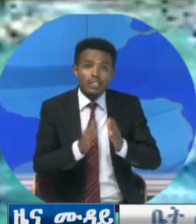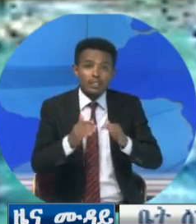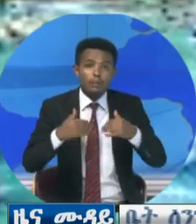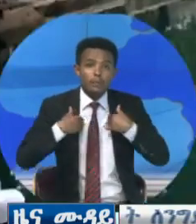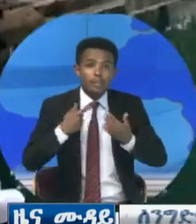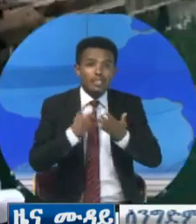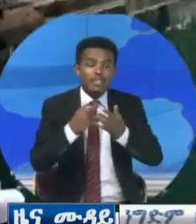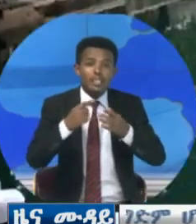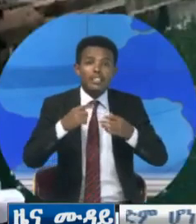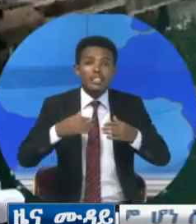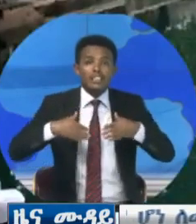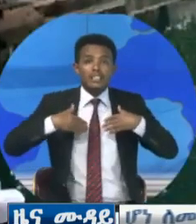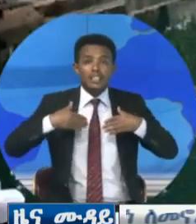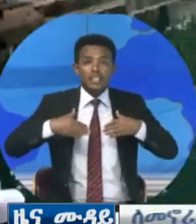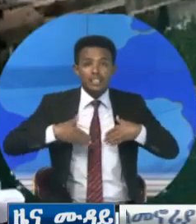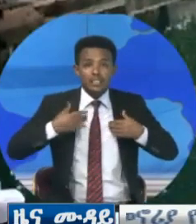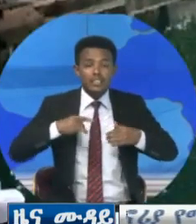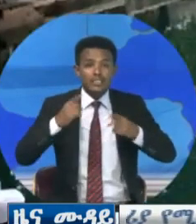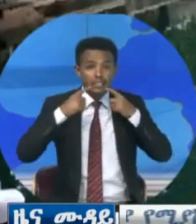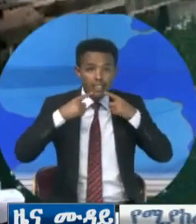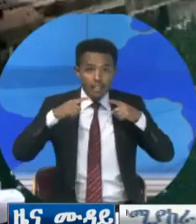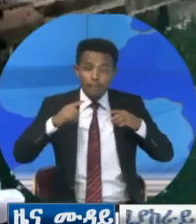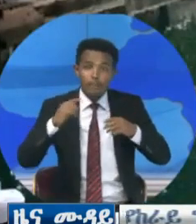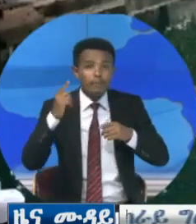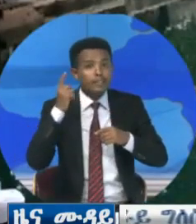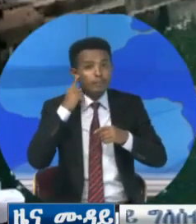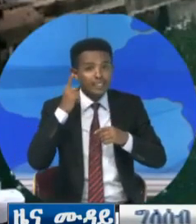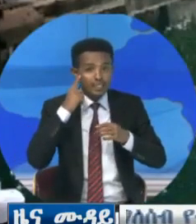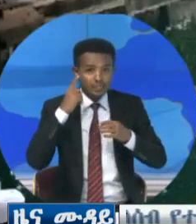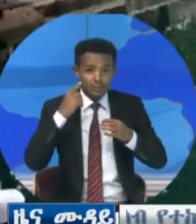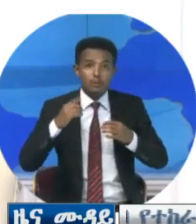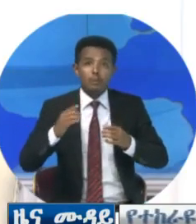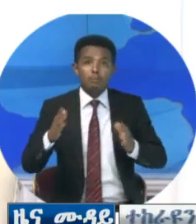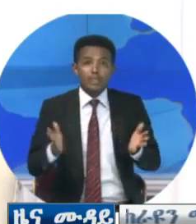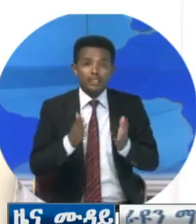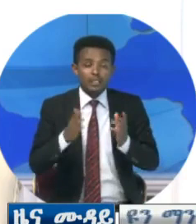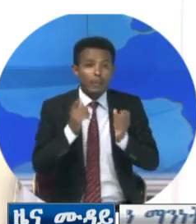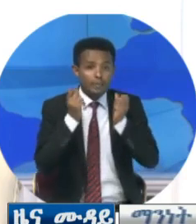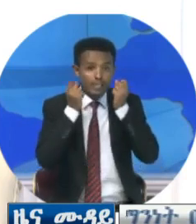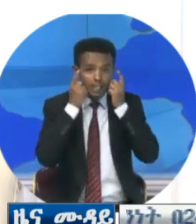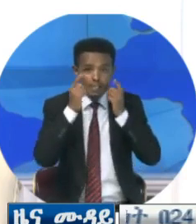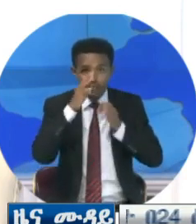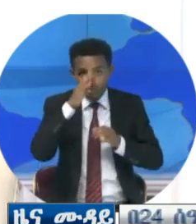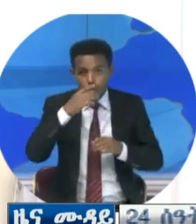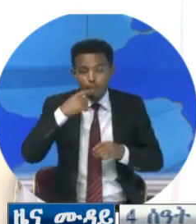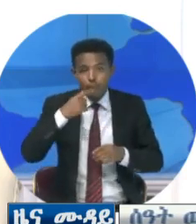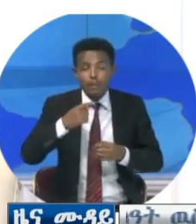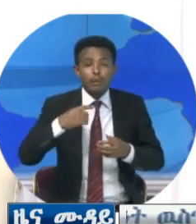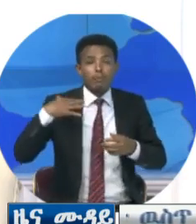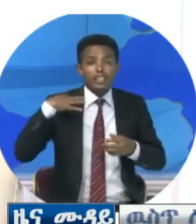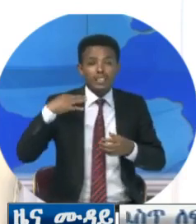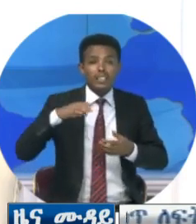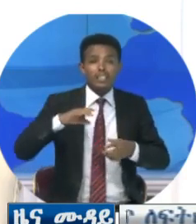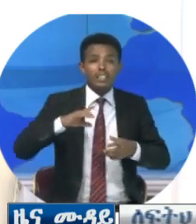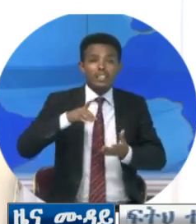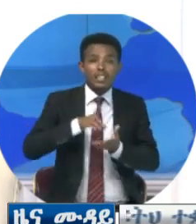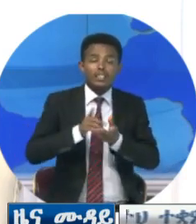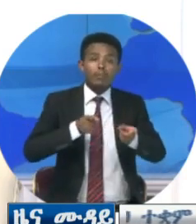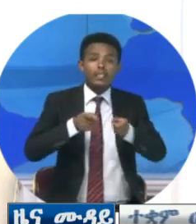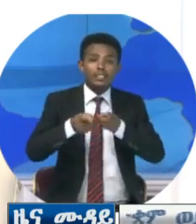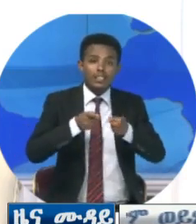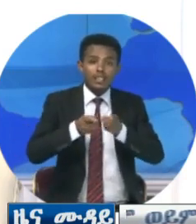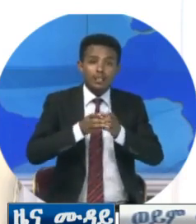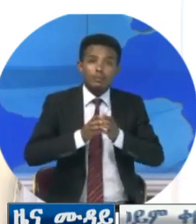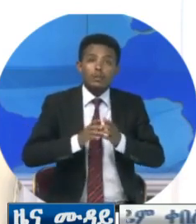ይህን የደስታ ዜና መስማታችን ለስራችን መነቃቃትና ብርታትን ፈጥሮልናልም ብለዋል። በግሌም እንደ ከተማ አስተዳደርም የጥምቀት